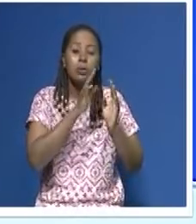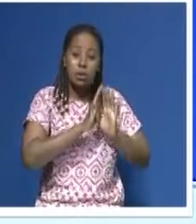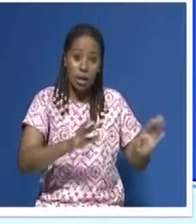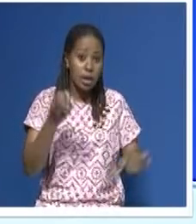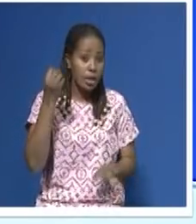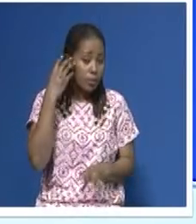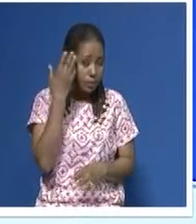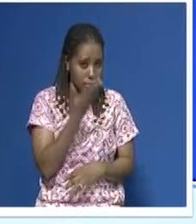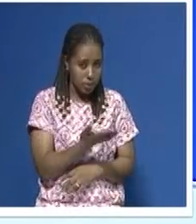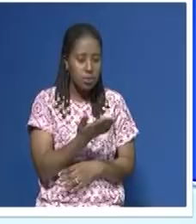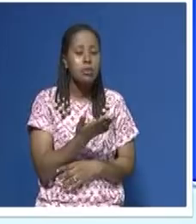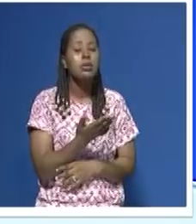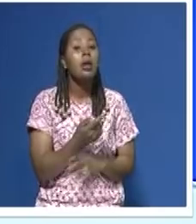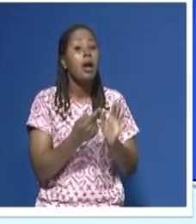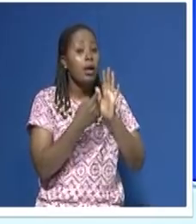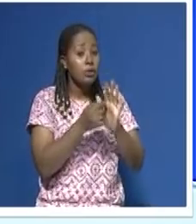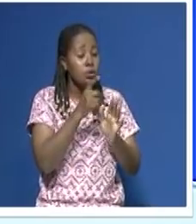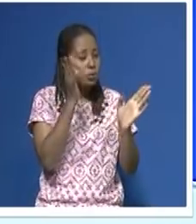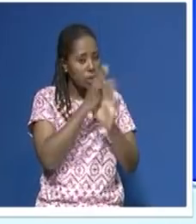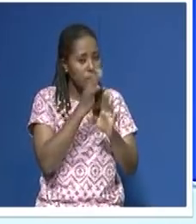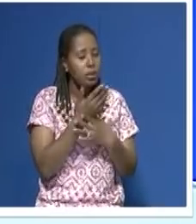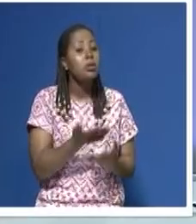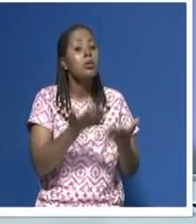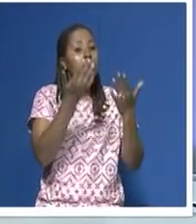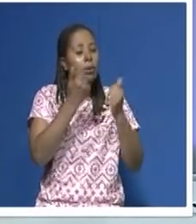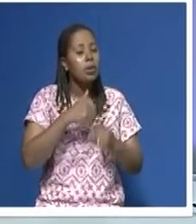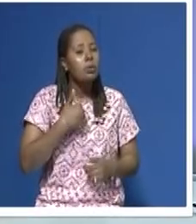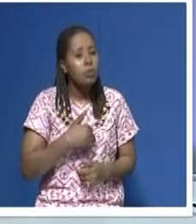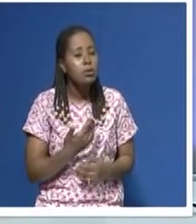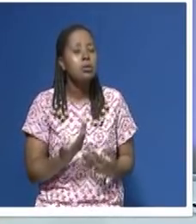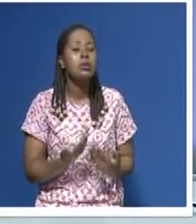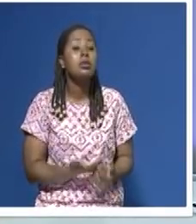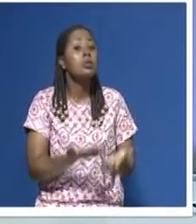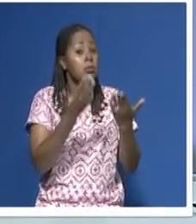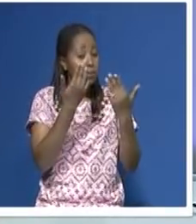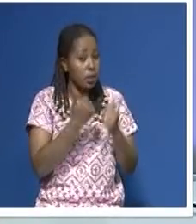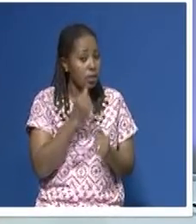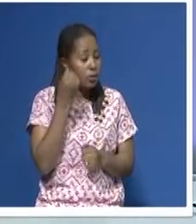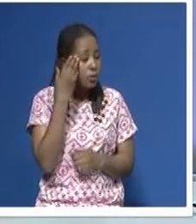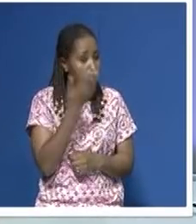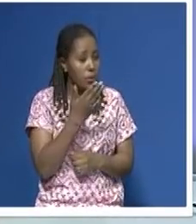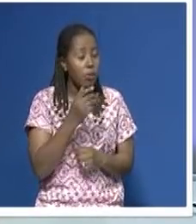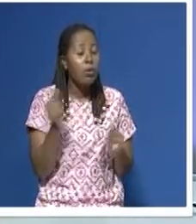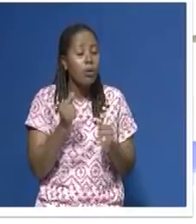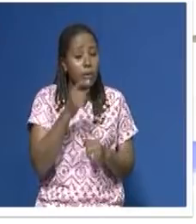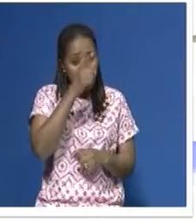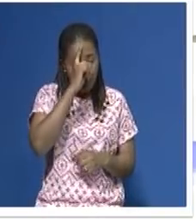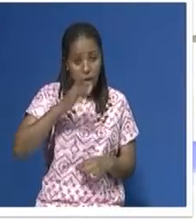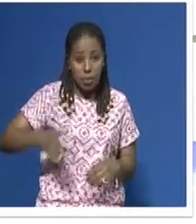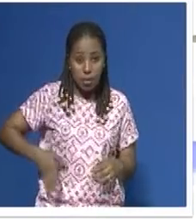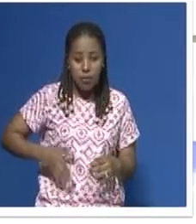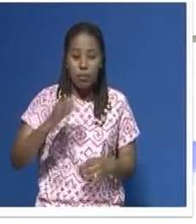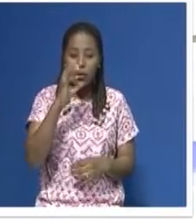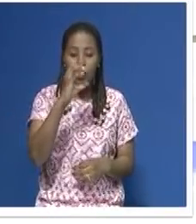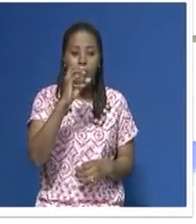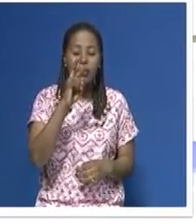na maambukizi na akaonyesha hizo dalili, unaweza kumuhisi kama huenda ugonjwa wa homa kali ya mapafu